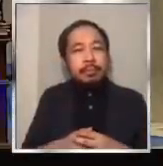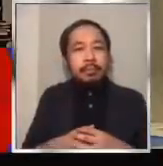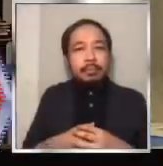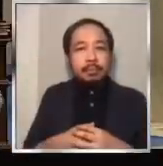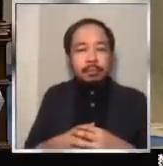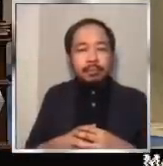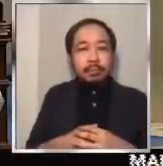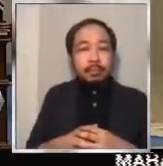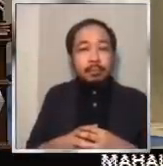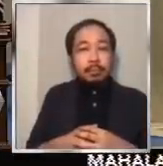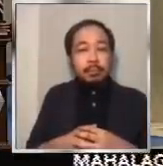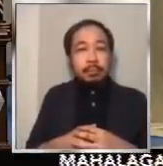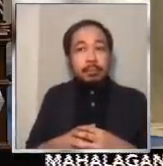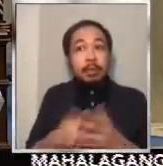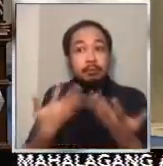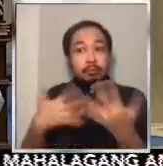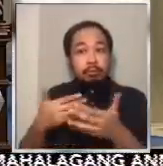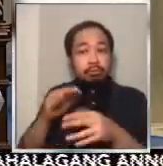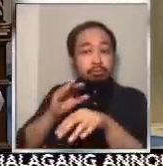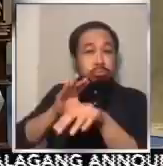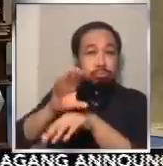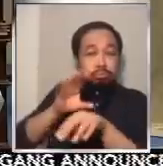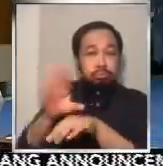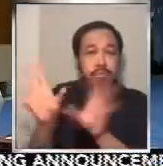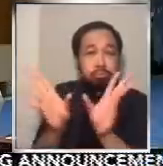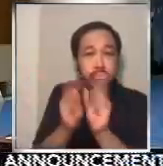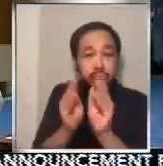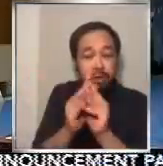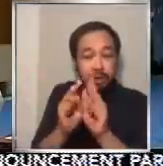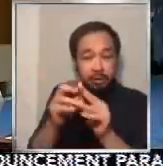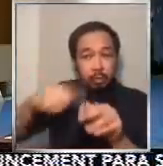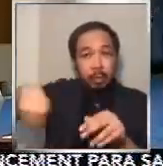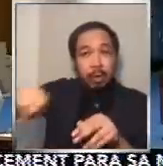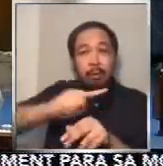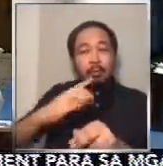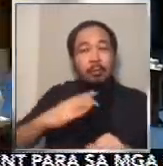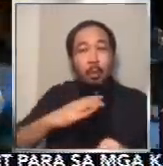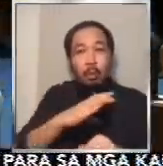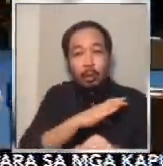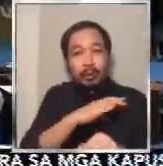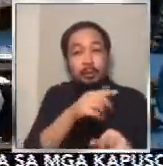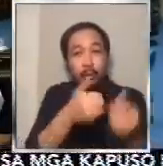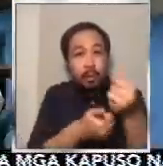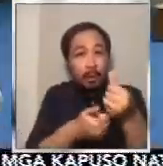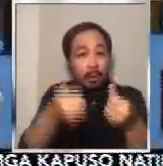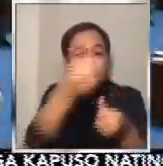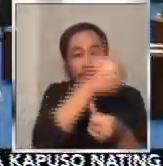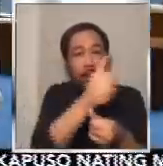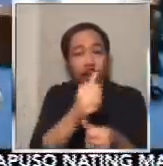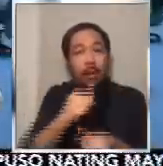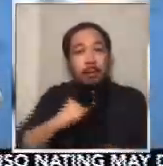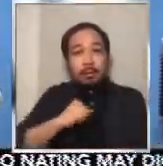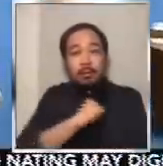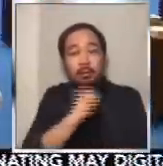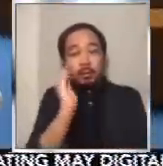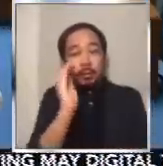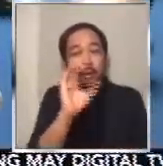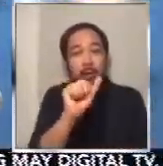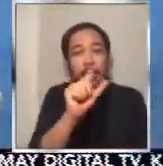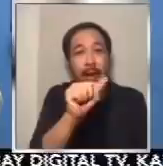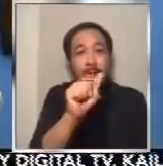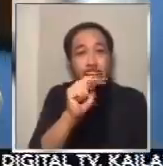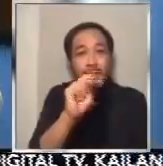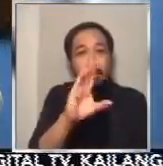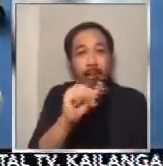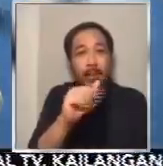Matapos konsultahin sa isang caucus ang mga miyembro ng majority, napagdesisyonan ni House Speaker Alan Peter Cayetano na huwag nang ituloy ang House